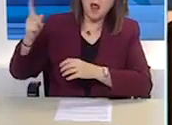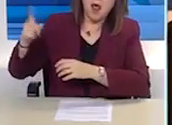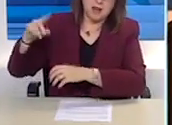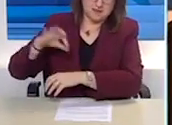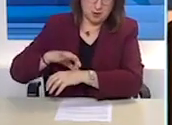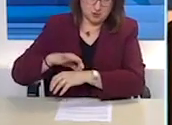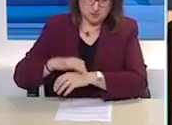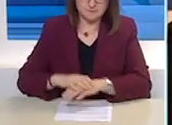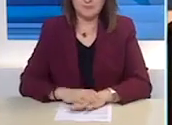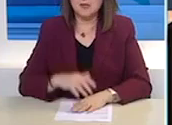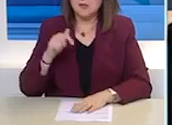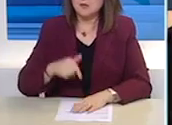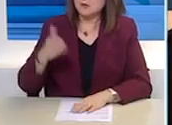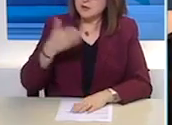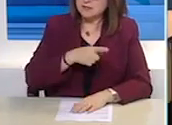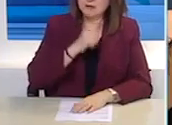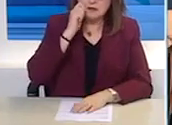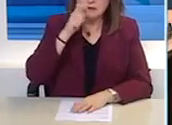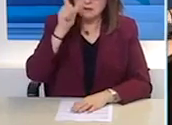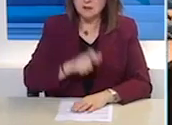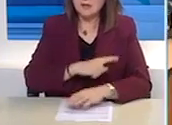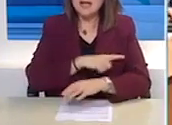Ασύλου, κύριος Μάνος Λογοθέτης.